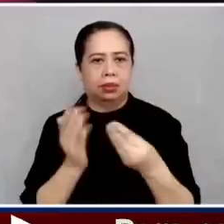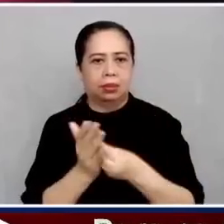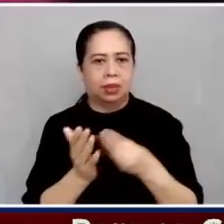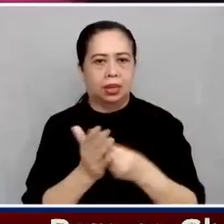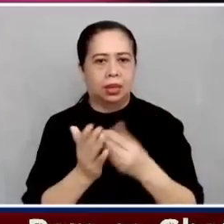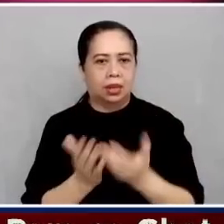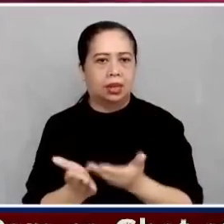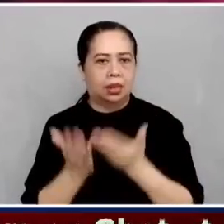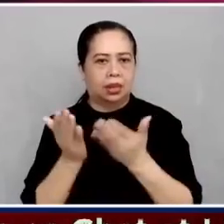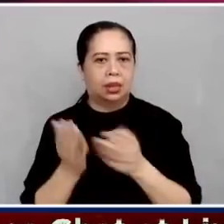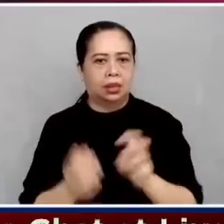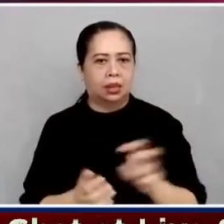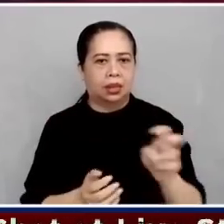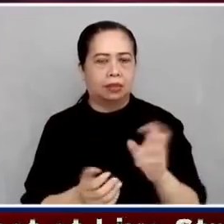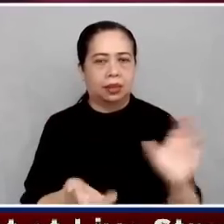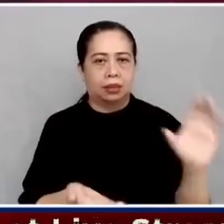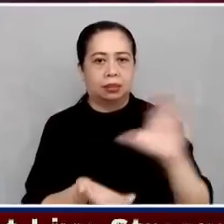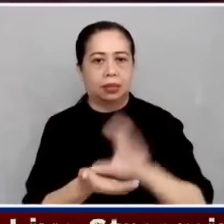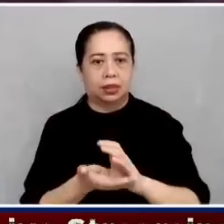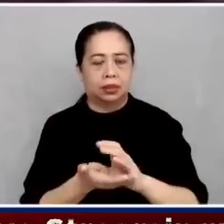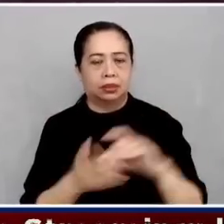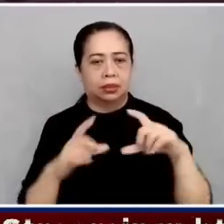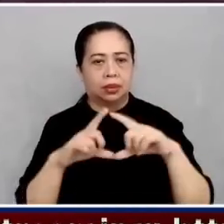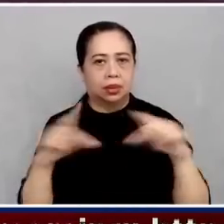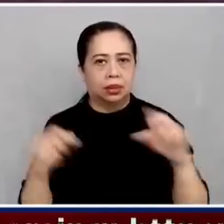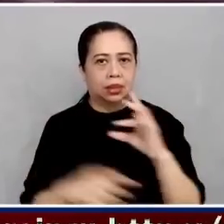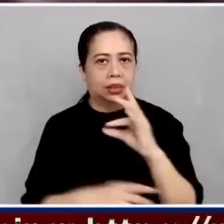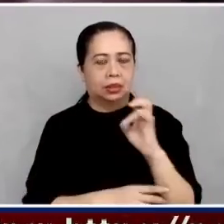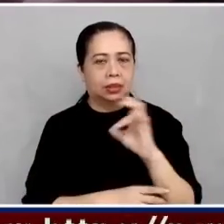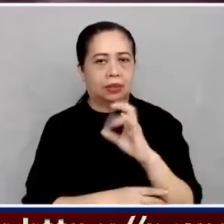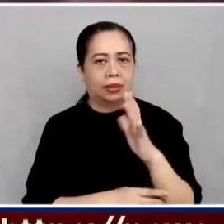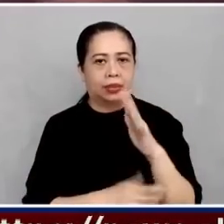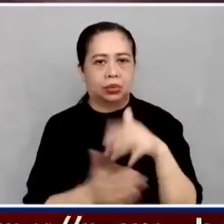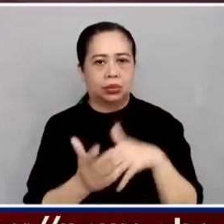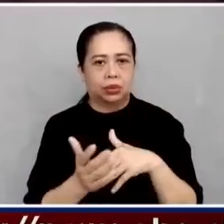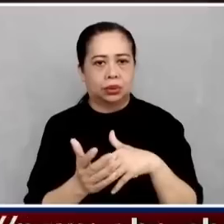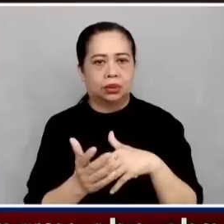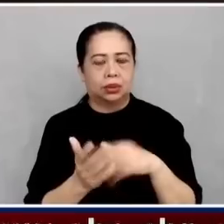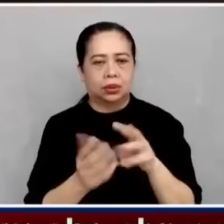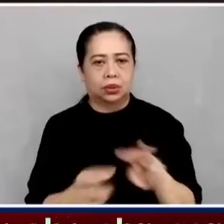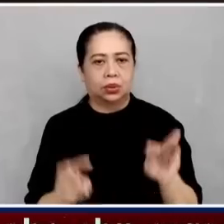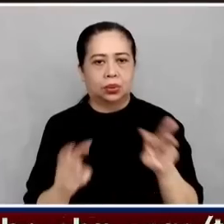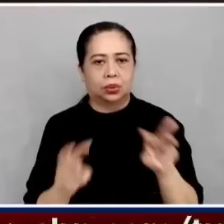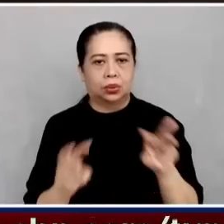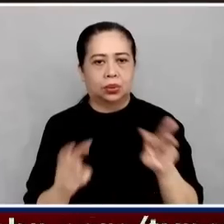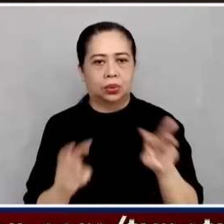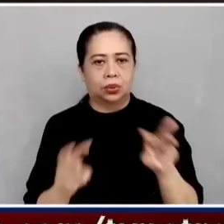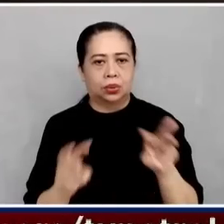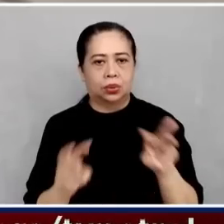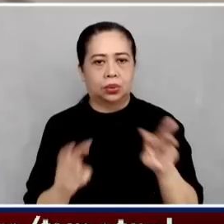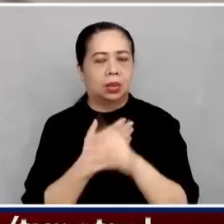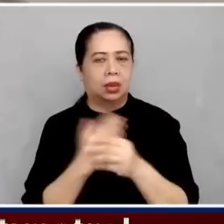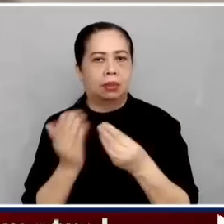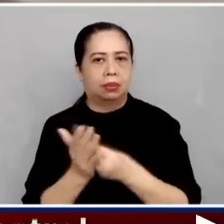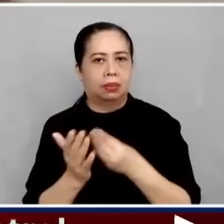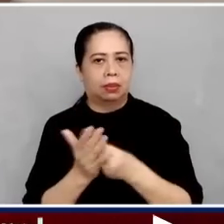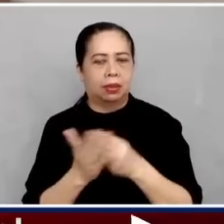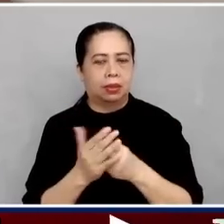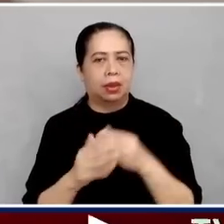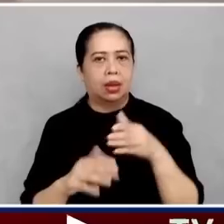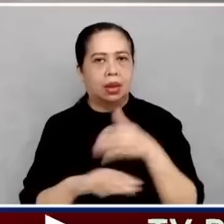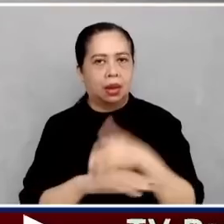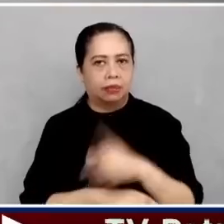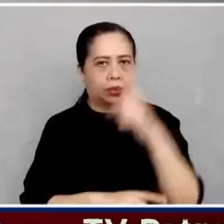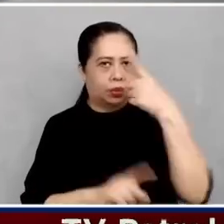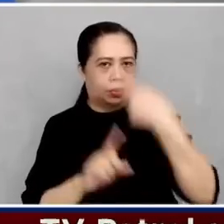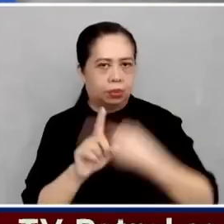inalok pa siya ng travel investment voucher na 775,000 ang halaga. Babalik umano sa kanya ang pera pagkatapos na isang